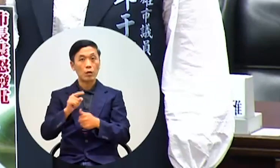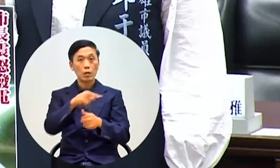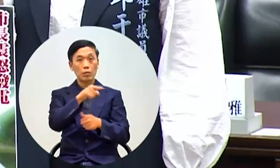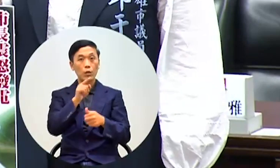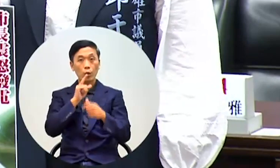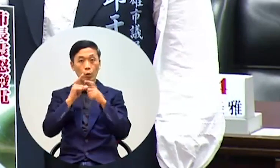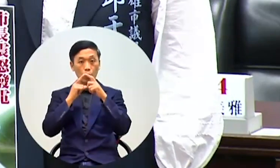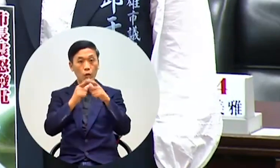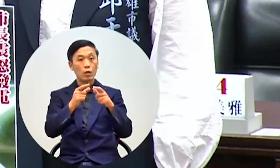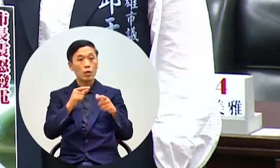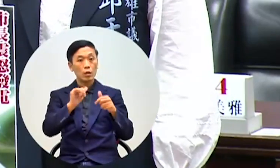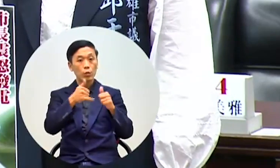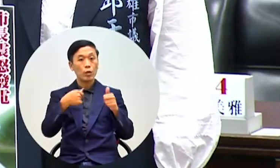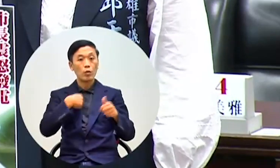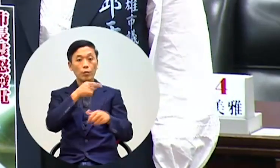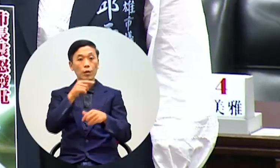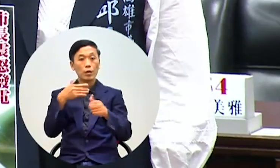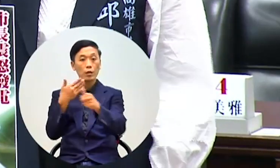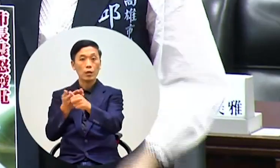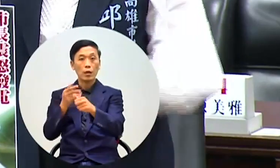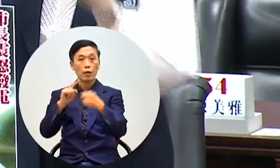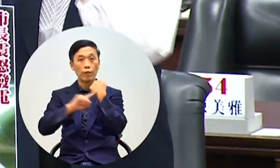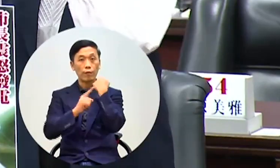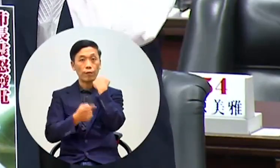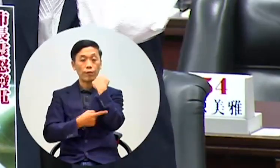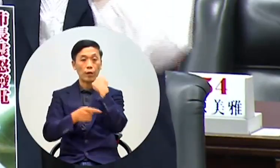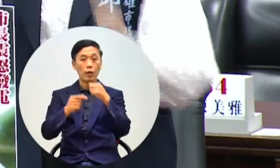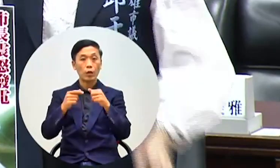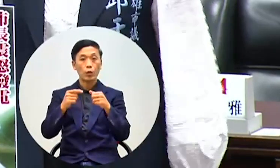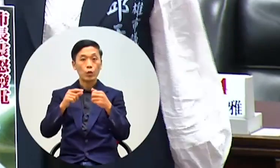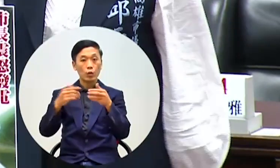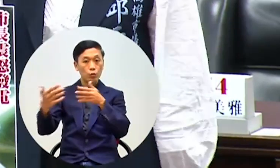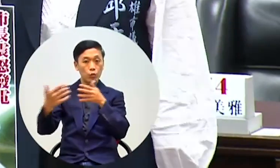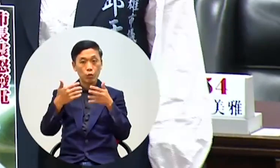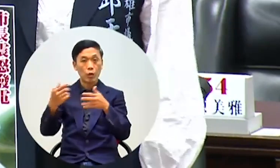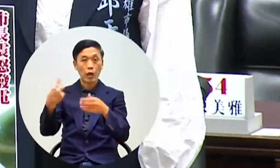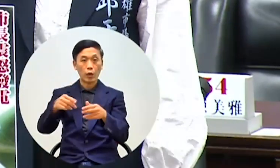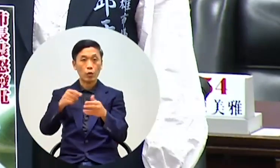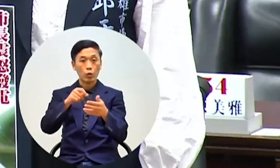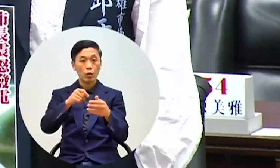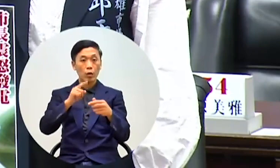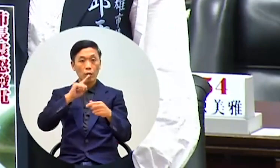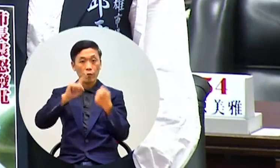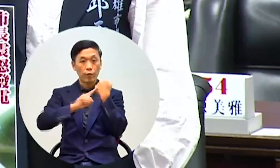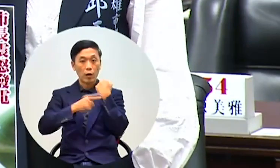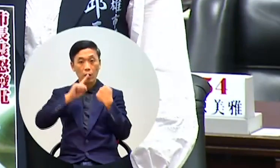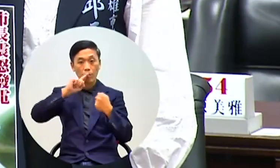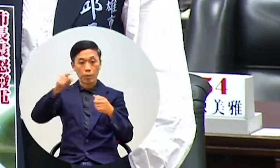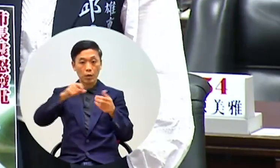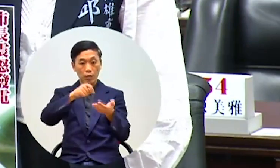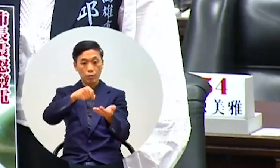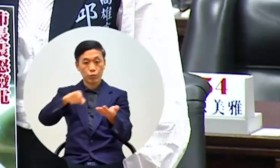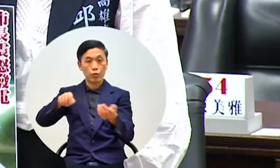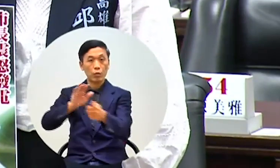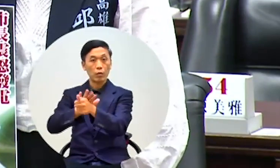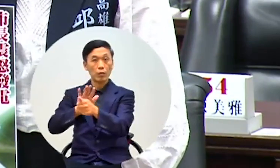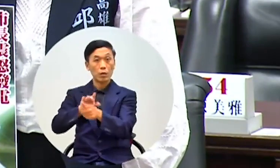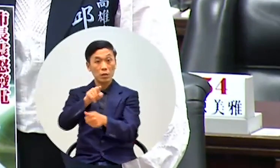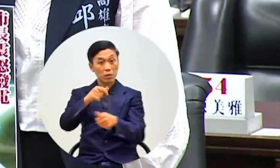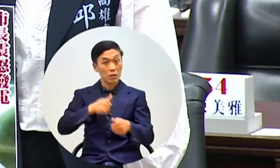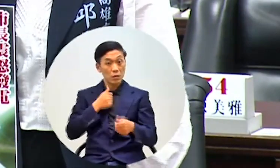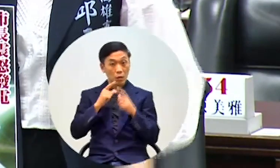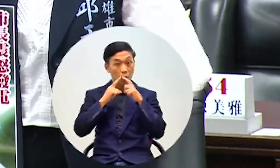议员，我们提供法律咨询跟附诉状范本。请问一下市长，你真的要这样子去回复高雄市市民